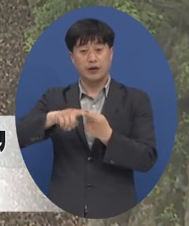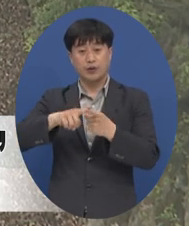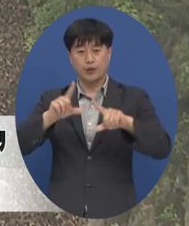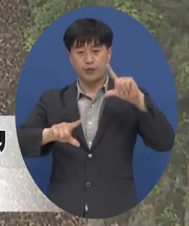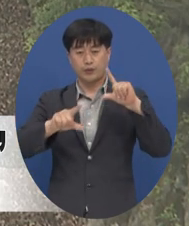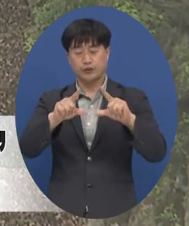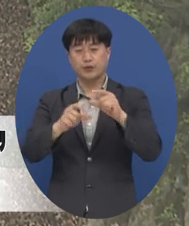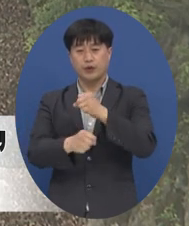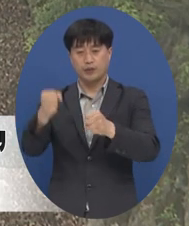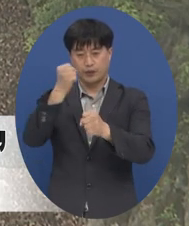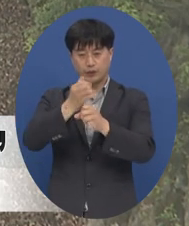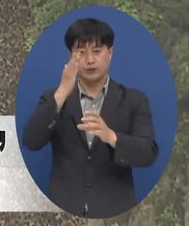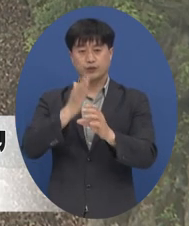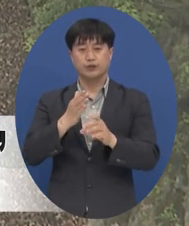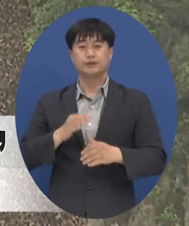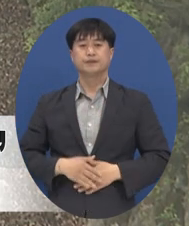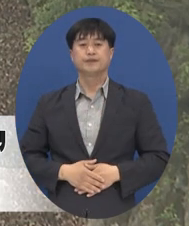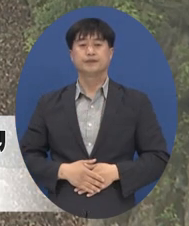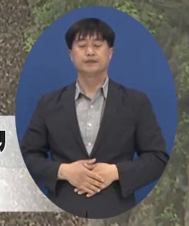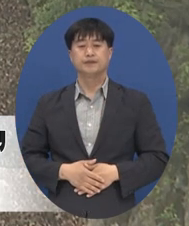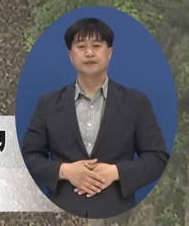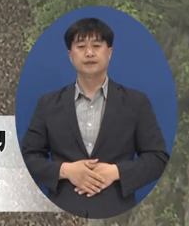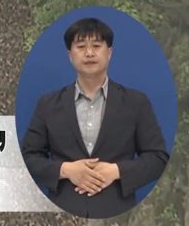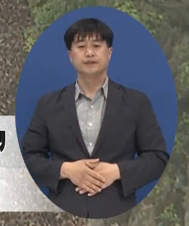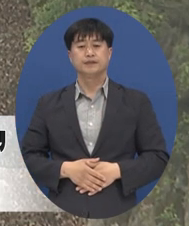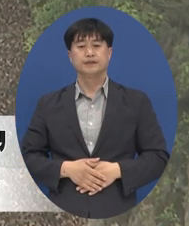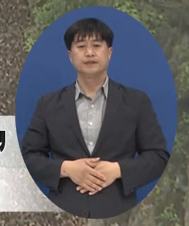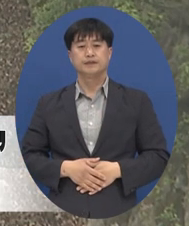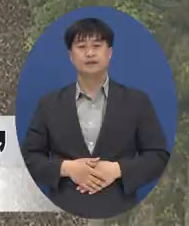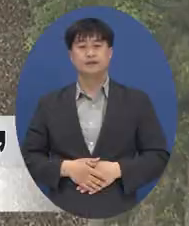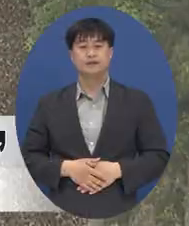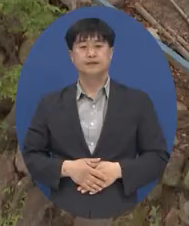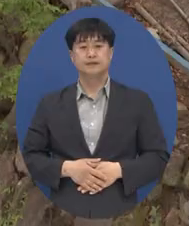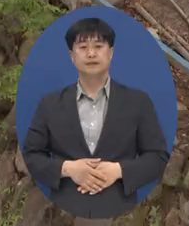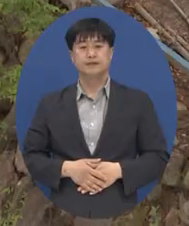본모습을 되찾아가고 있습니다. 구영슬 기자가 현장 취재했습니다.